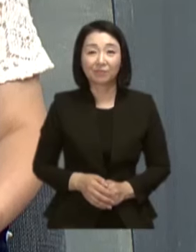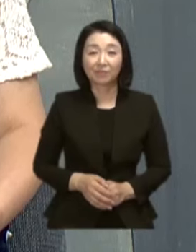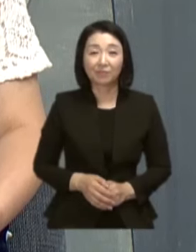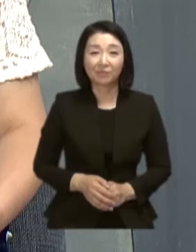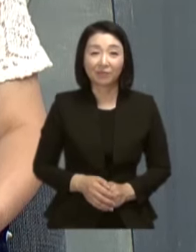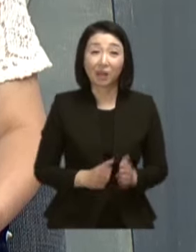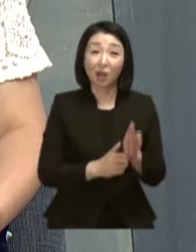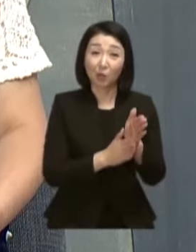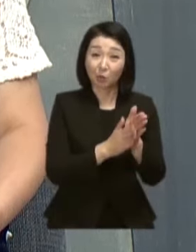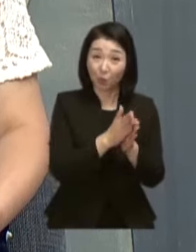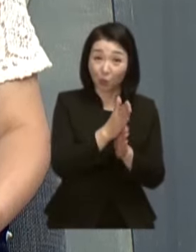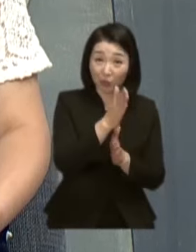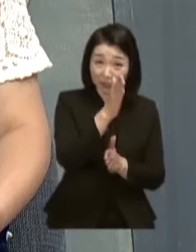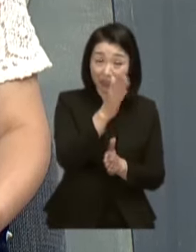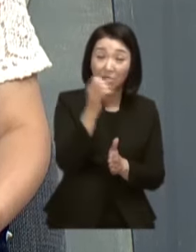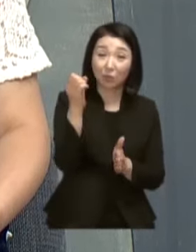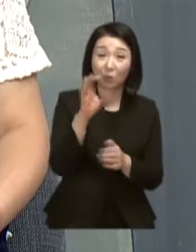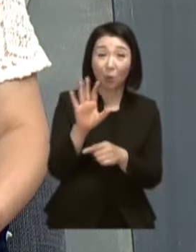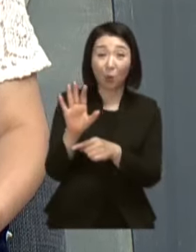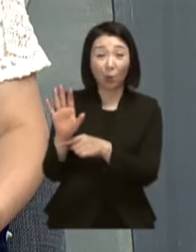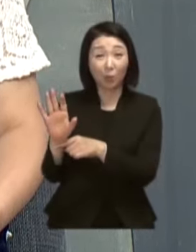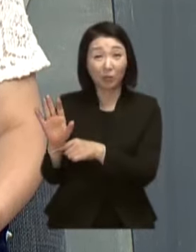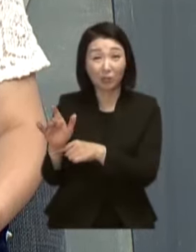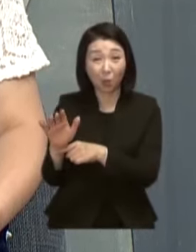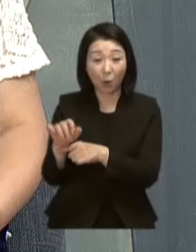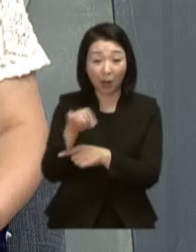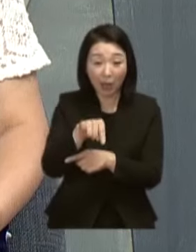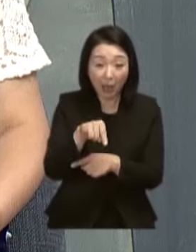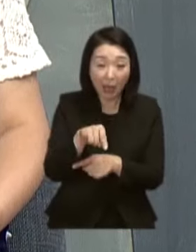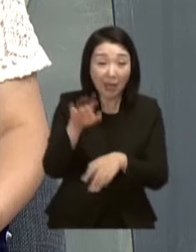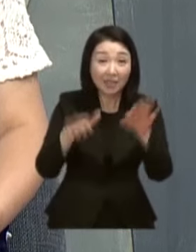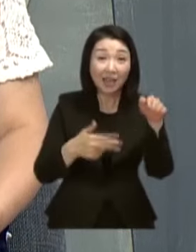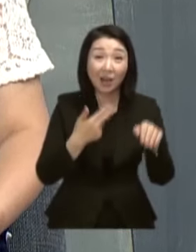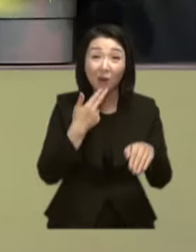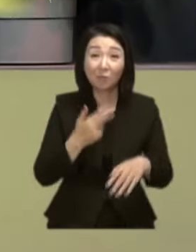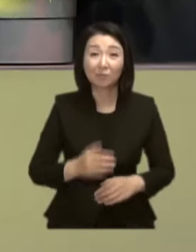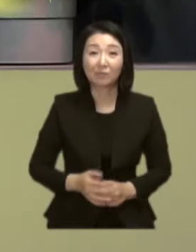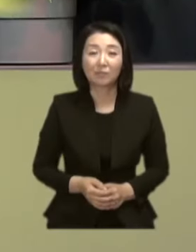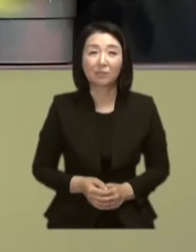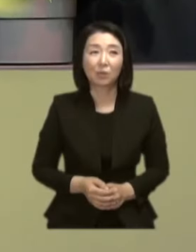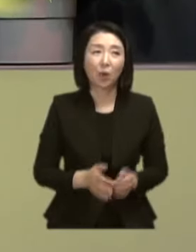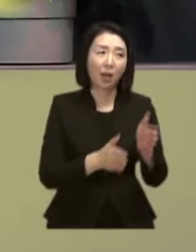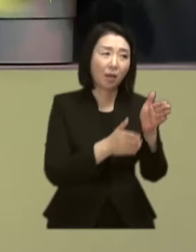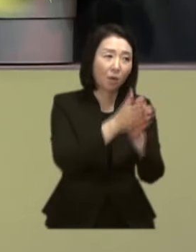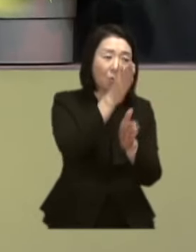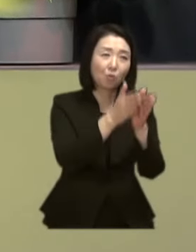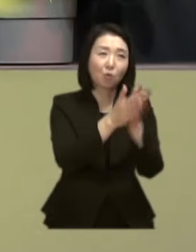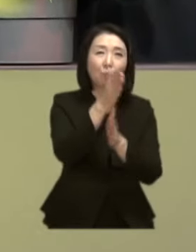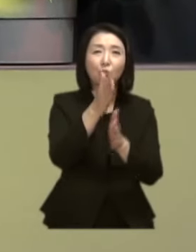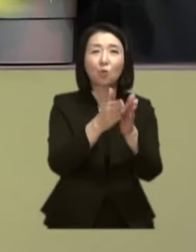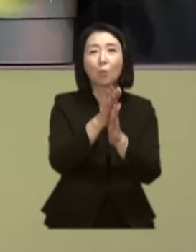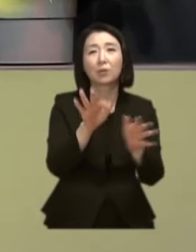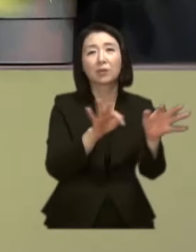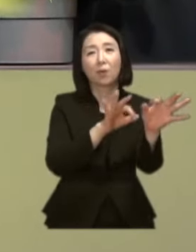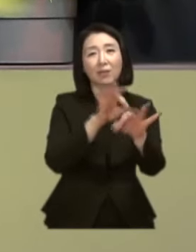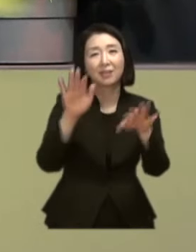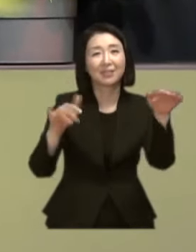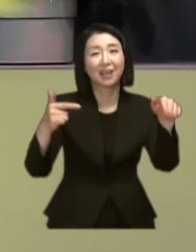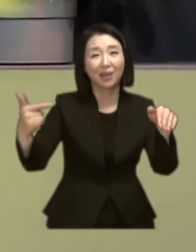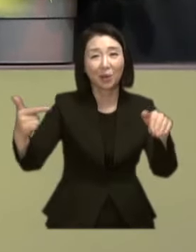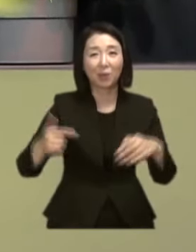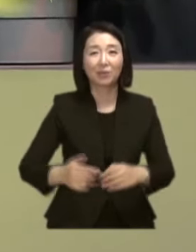도시 그 프놈펜하고 뭐 큰 이런 차이는 없나요? 아무래도 건물이나 이런 모든 경제적 차이는 좀 많고요. 네.